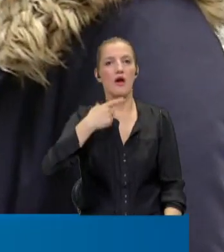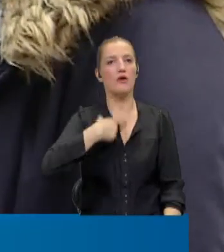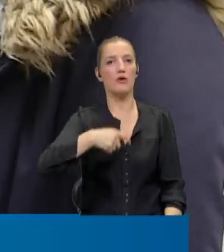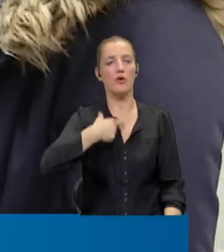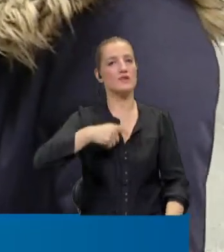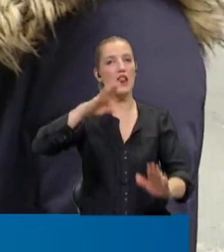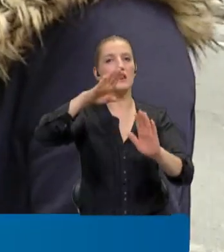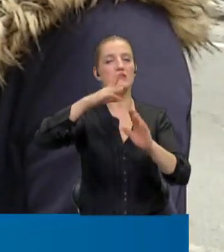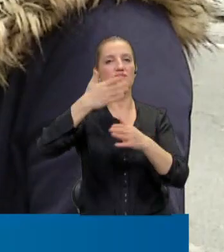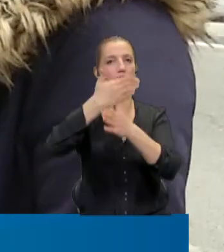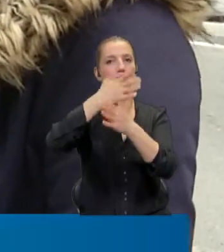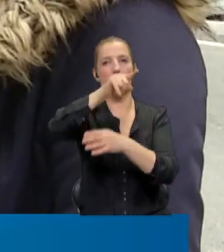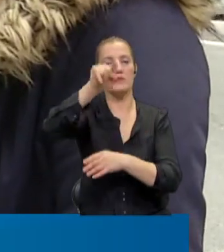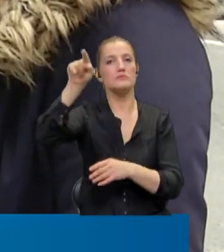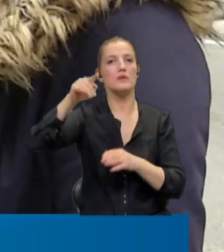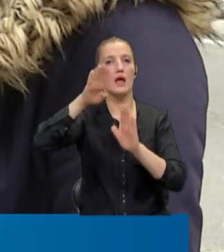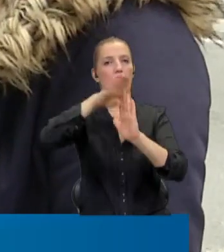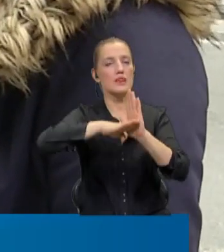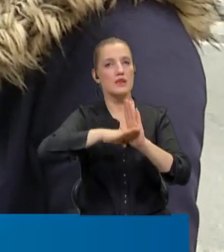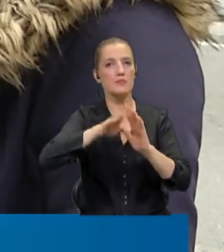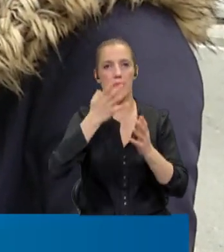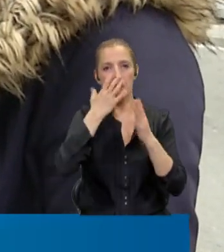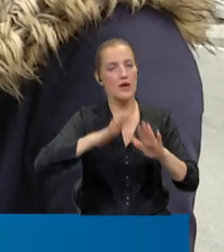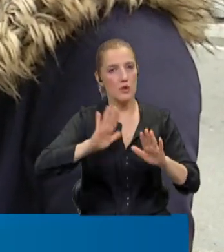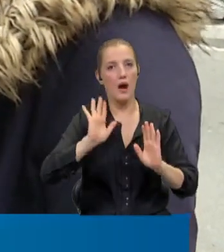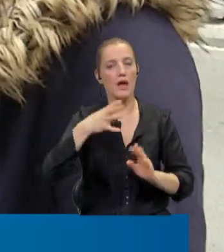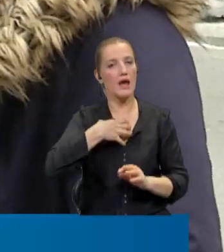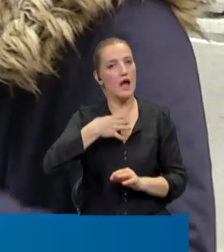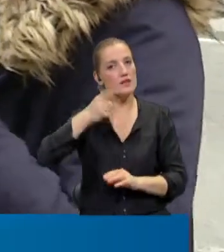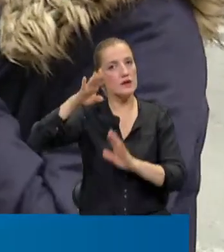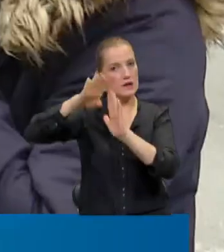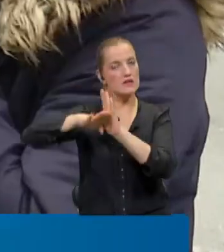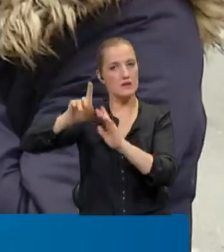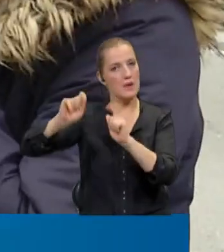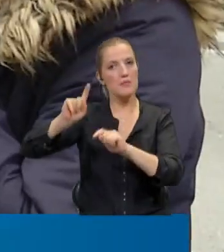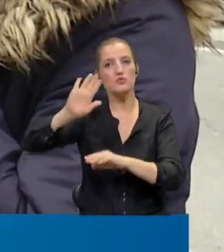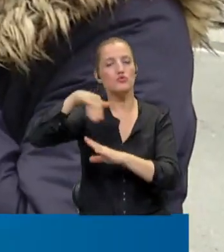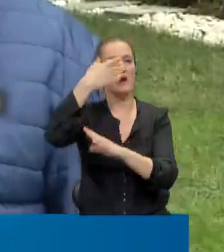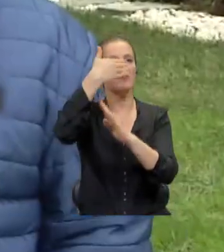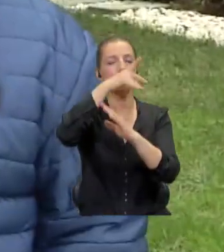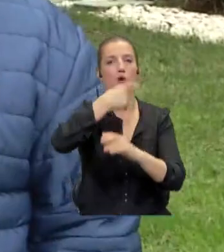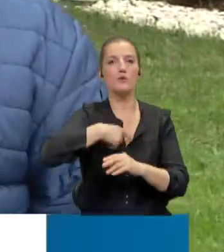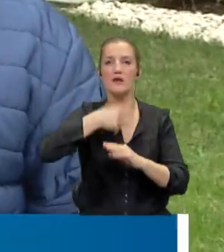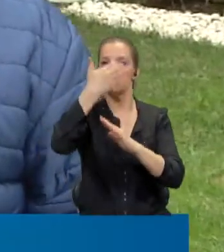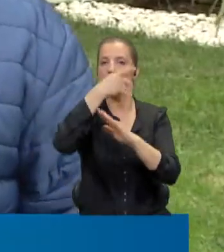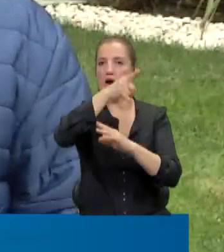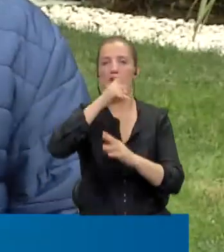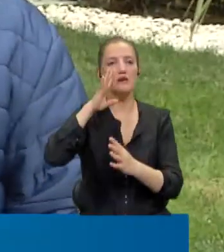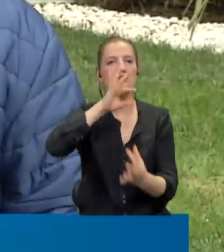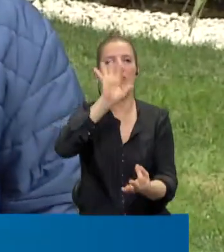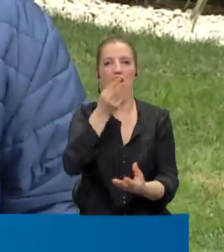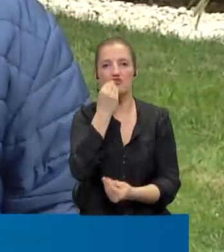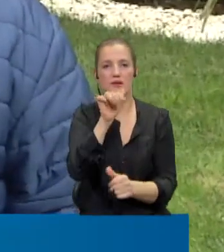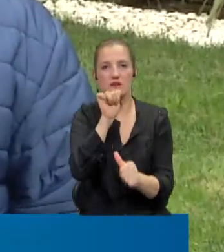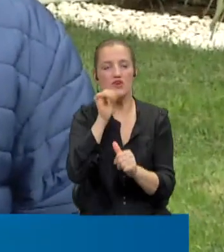sektörden derim bekliyor ama önce kendisi birşeyleri indirmesi lazım Sonra özel tekrardan beklemesi lazım bu insanlar ne yiyecek ve